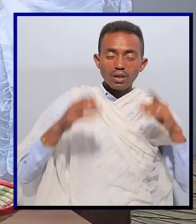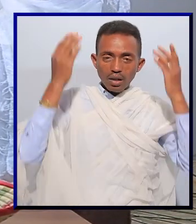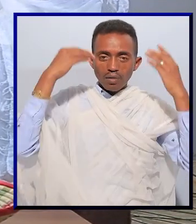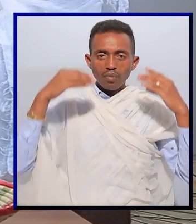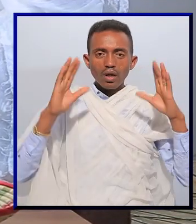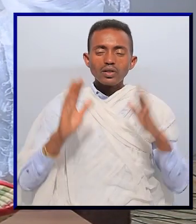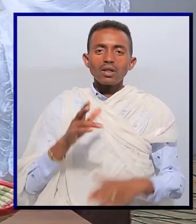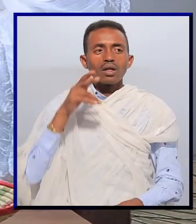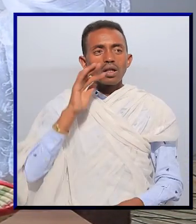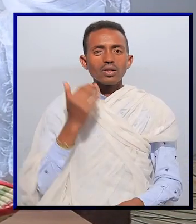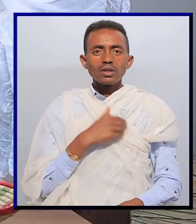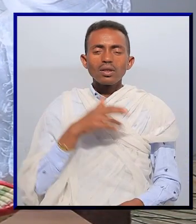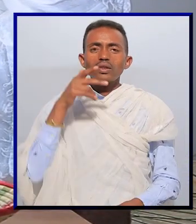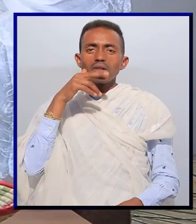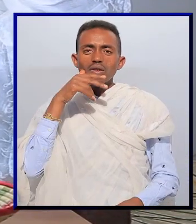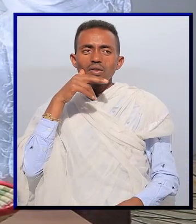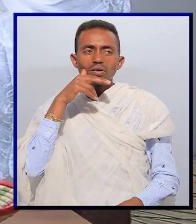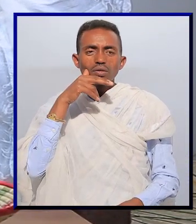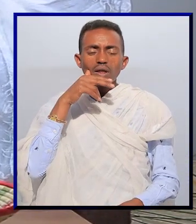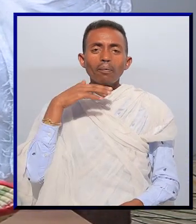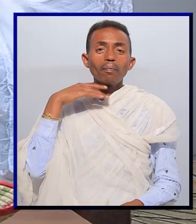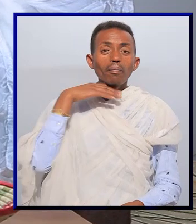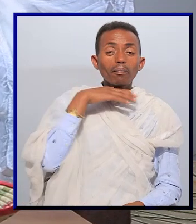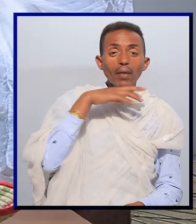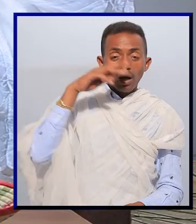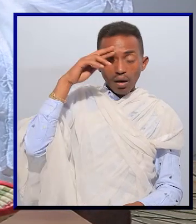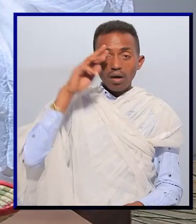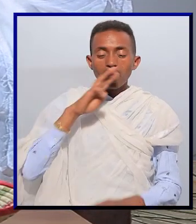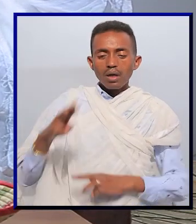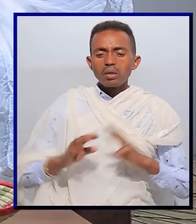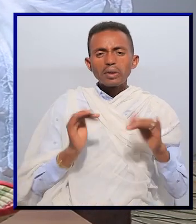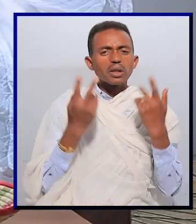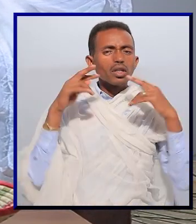እህቶቿን ያበላሸችበት መንገድ እንዴት ነው የሚታየው? ከዚህ እንጀምር እስኪ።